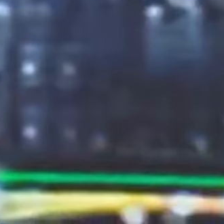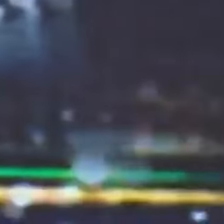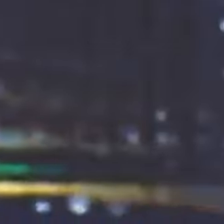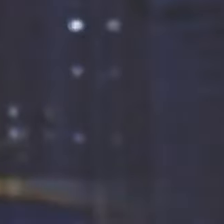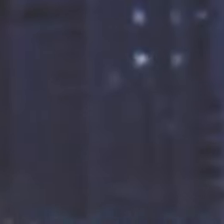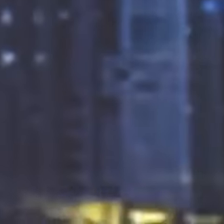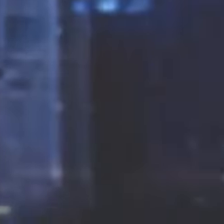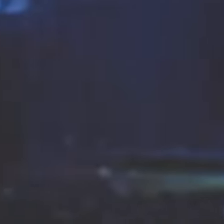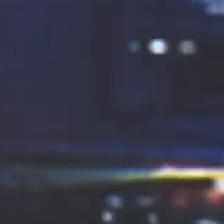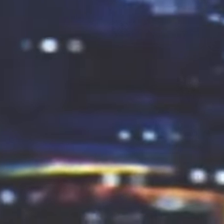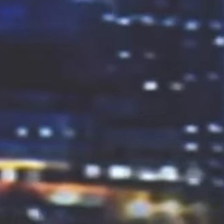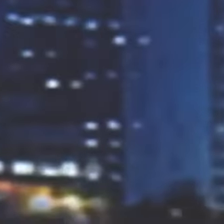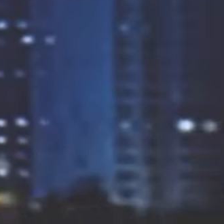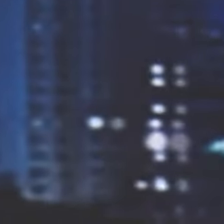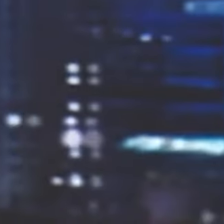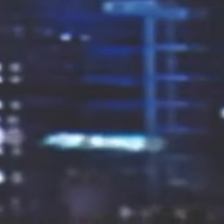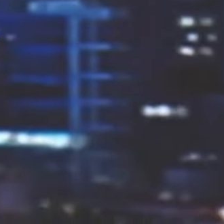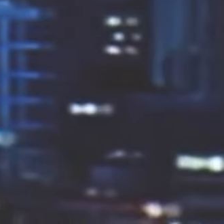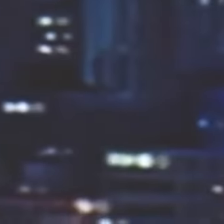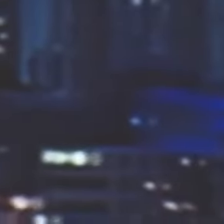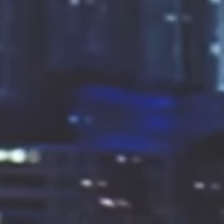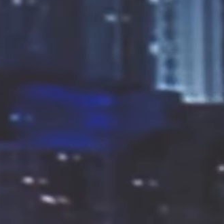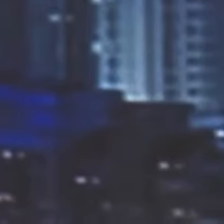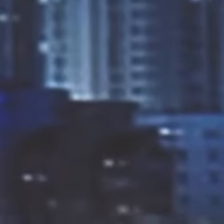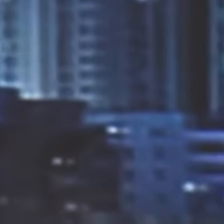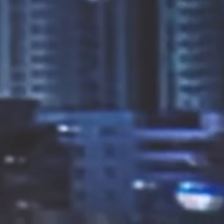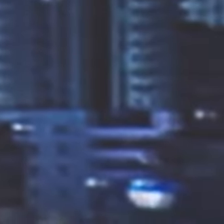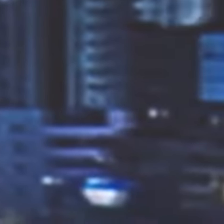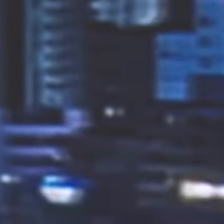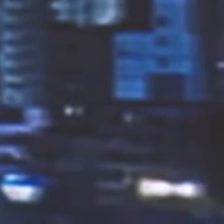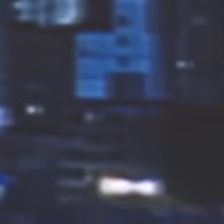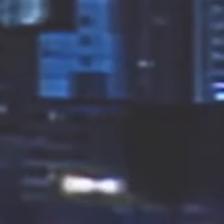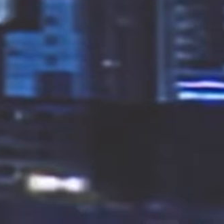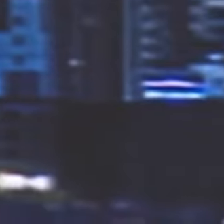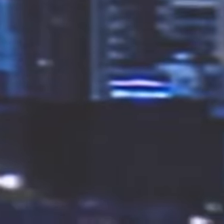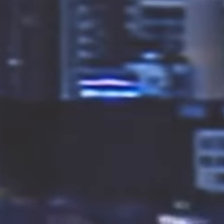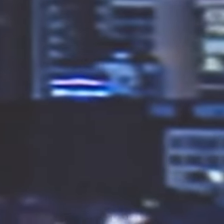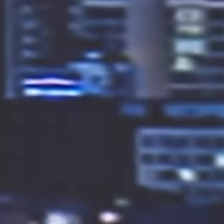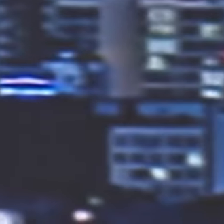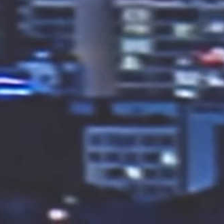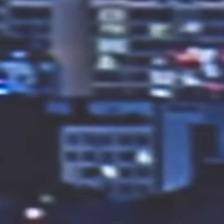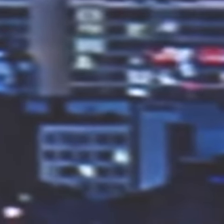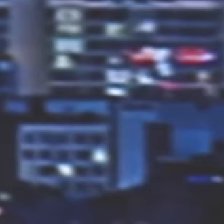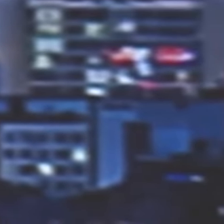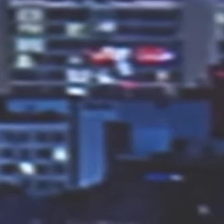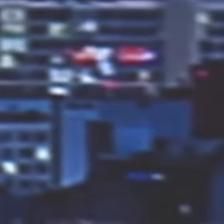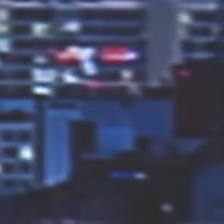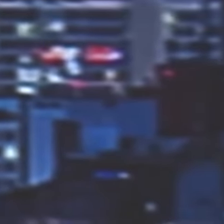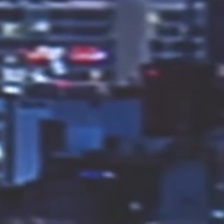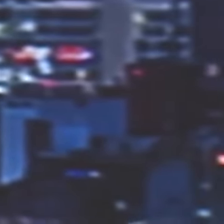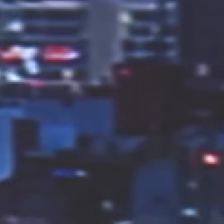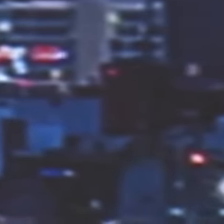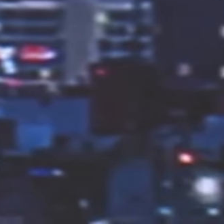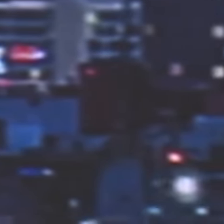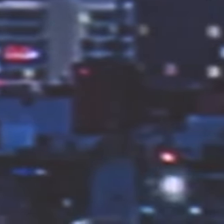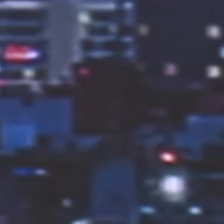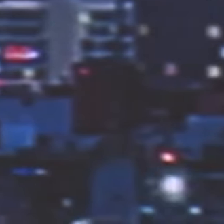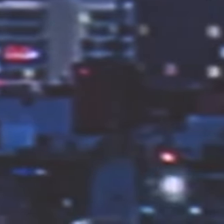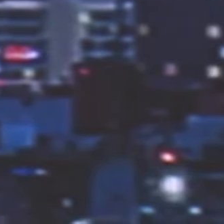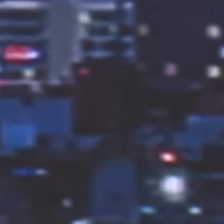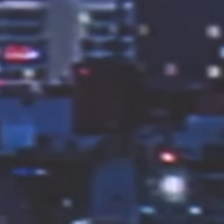JTBC 뉴스를 시청해 주셔서 고맙습니다 저희는 저녁 6시 50분 뉴스룸에서 뵙겠습니다